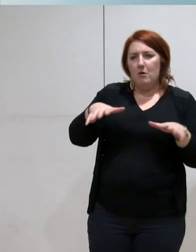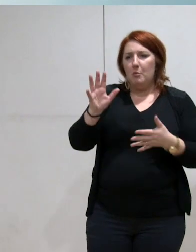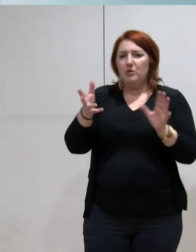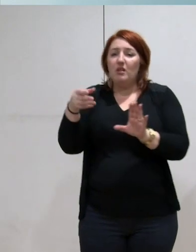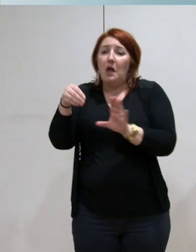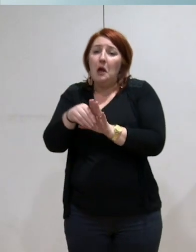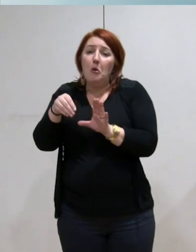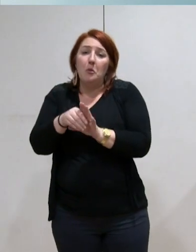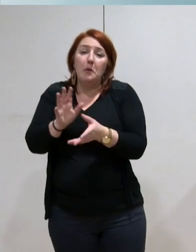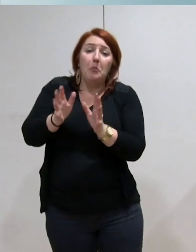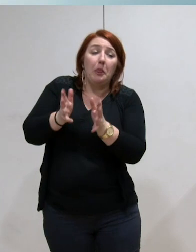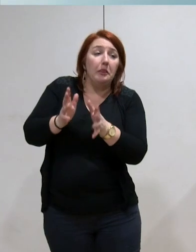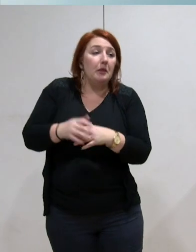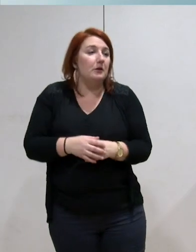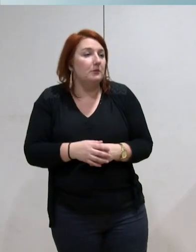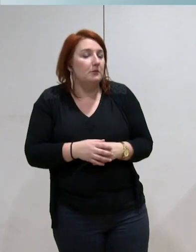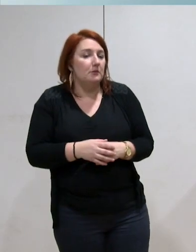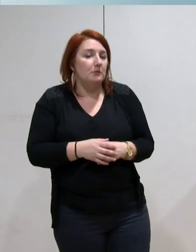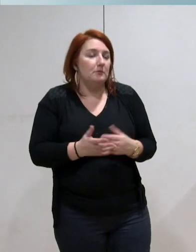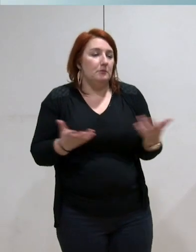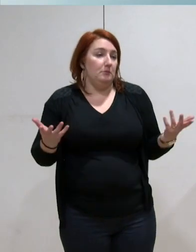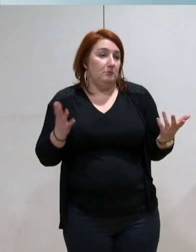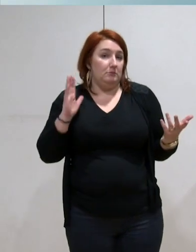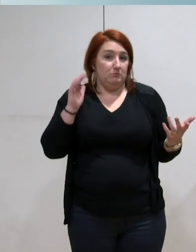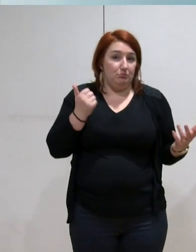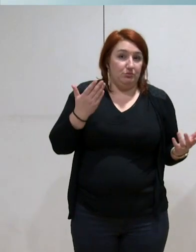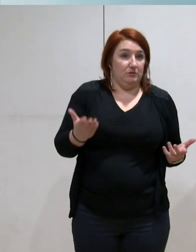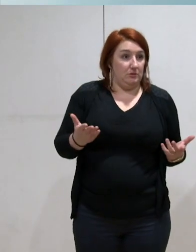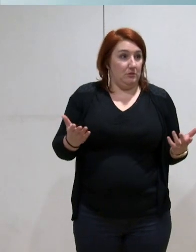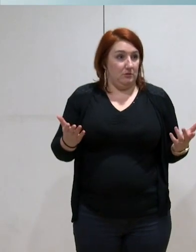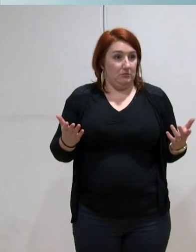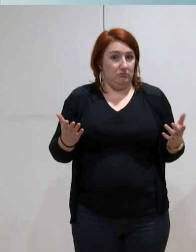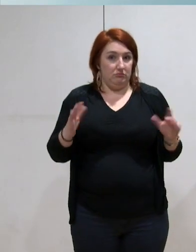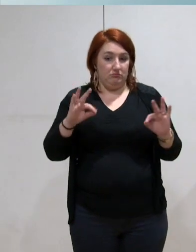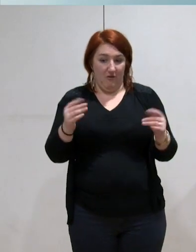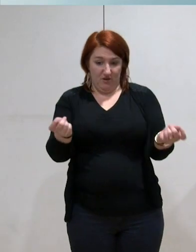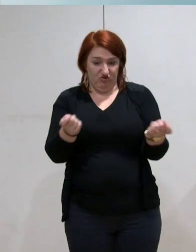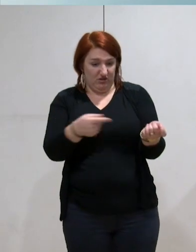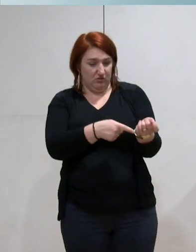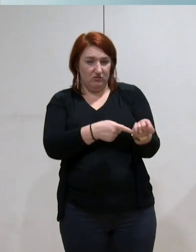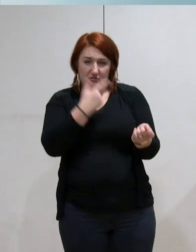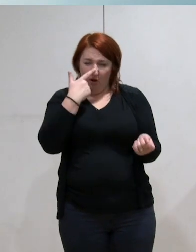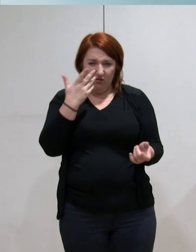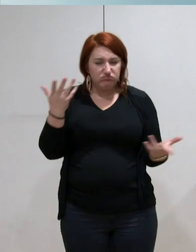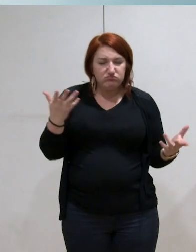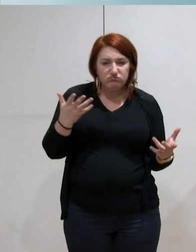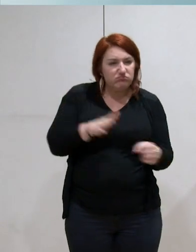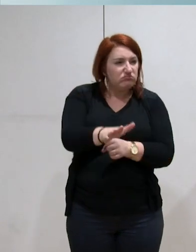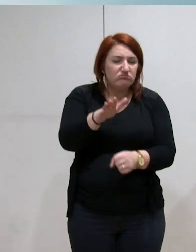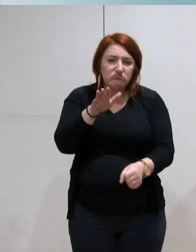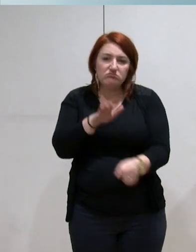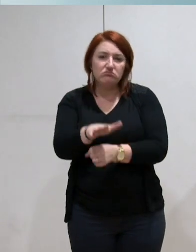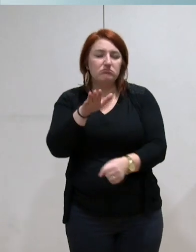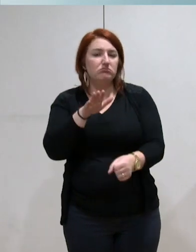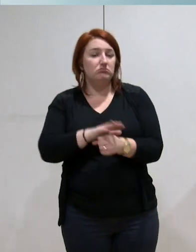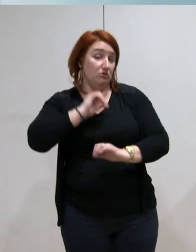potentiel et que de ce point de vue-là et bien sur le plan de la gestion cela ne nous satisfait pas encore une fois